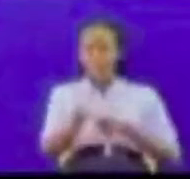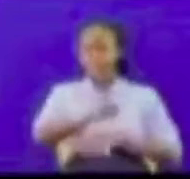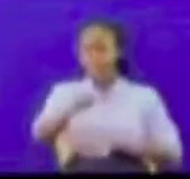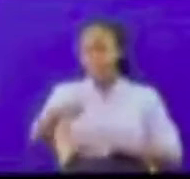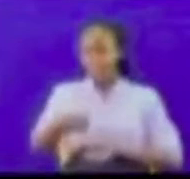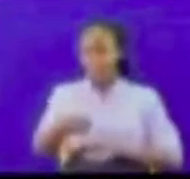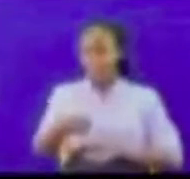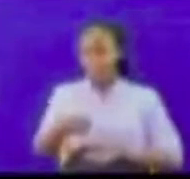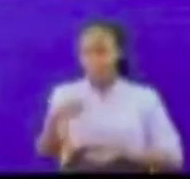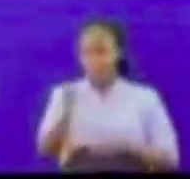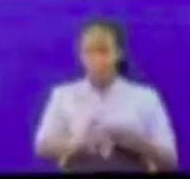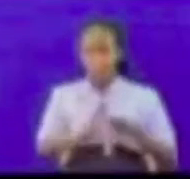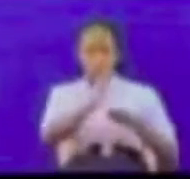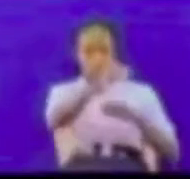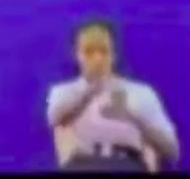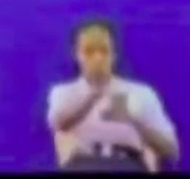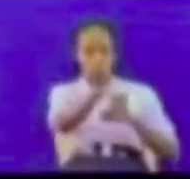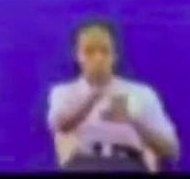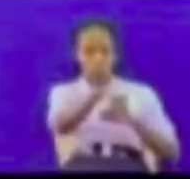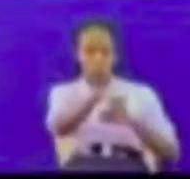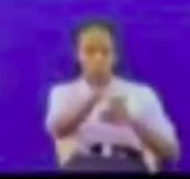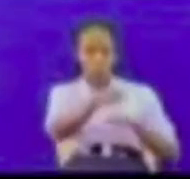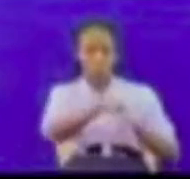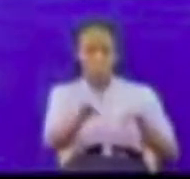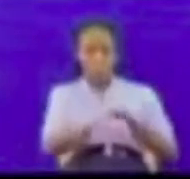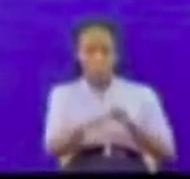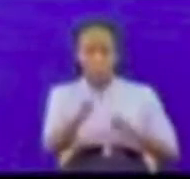kwamba kura za hapana hakuna hata moja.